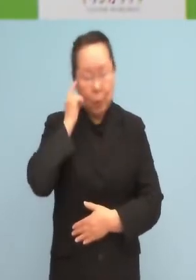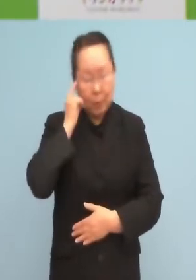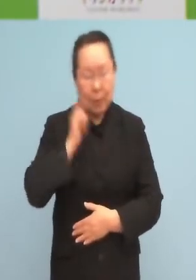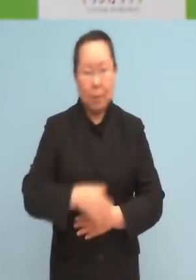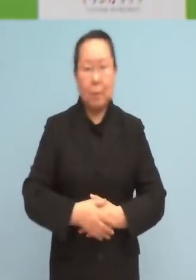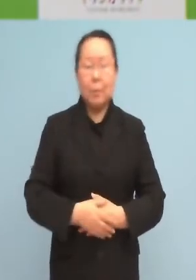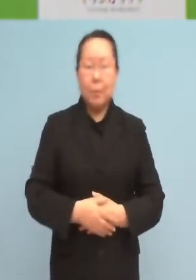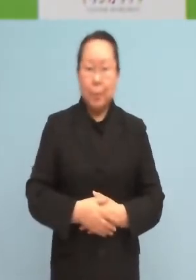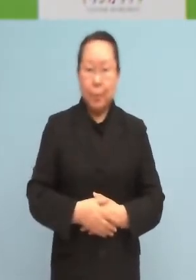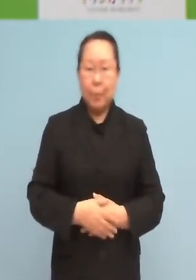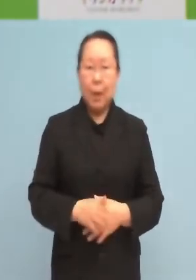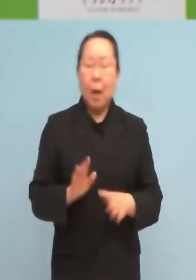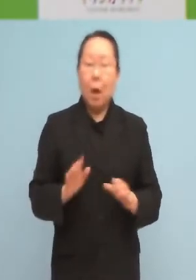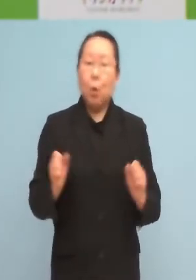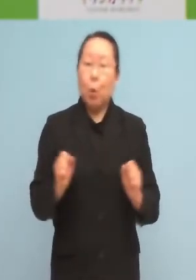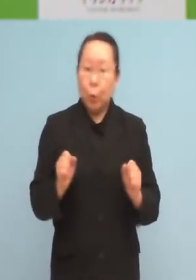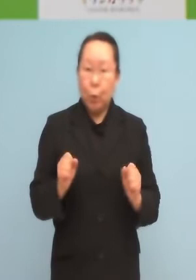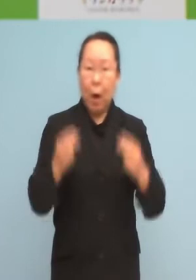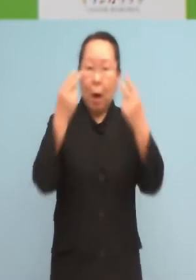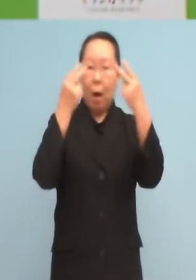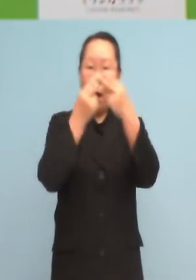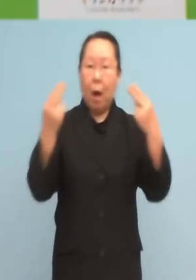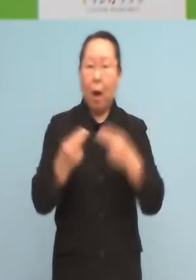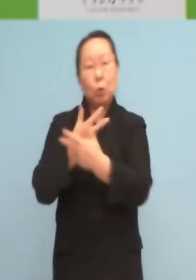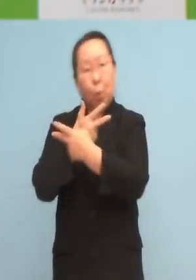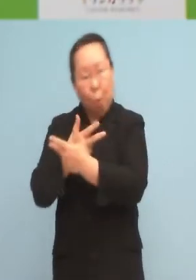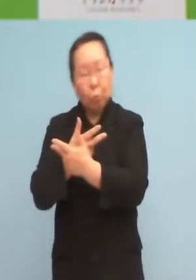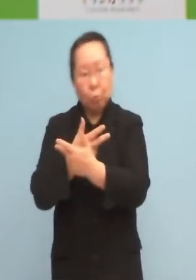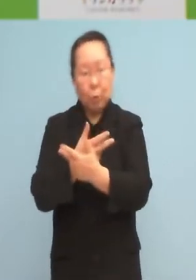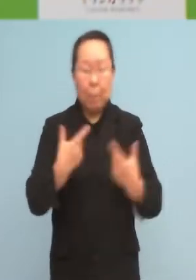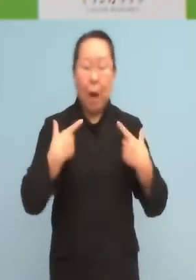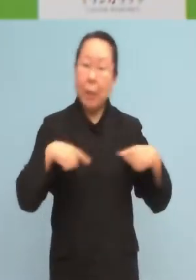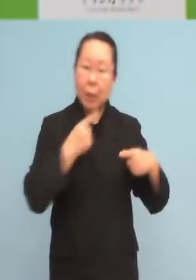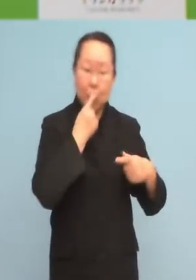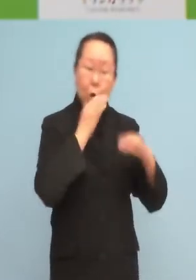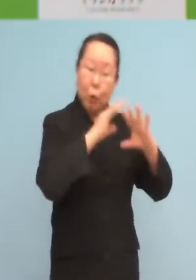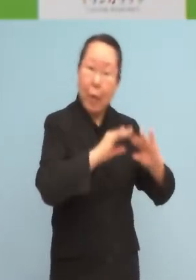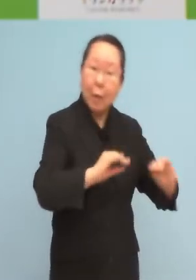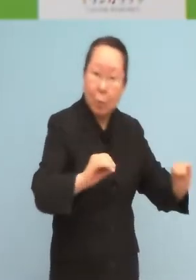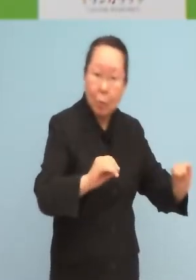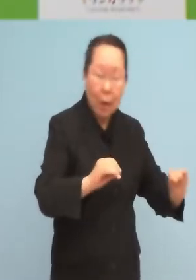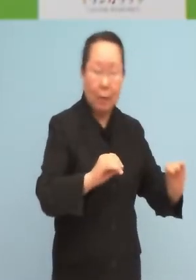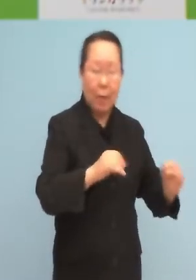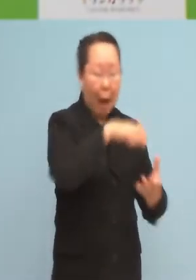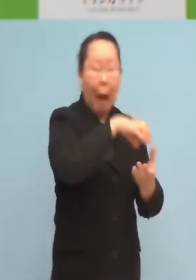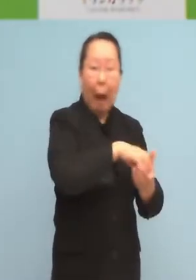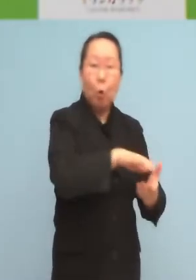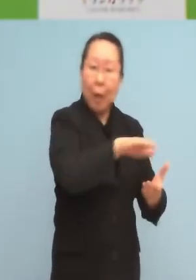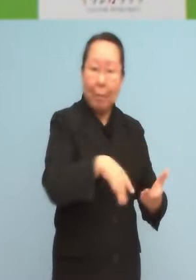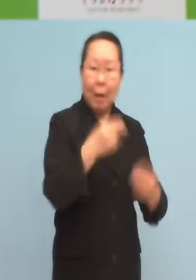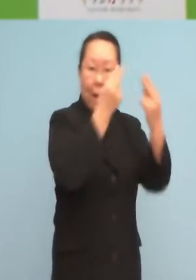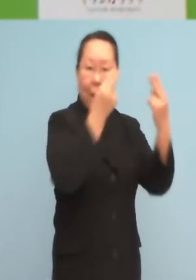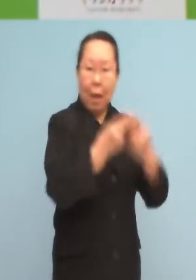。この冬は道北、あるいは比較的いつも雪が少ない道南、函館を中心とする道南